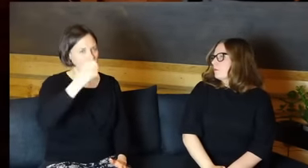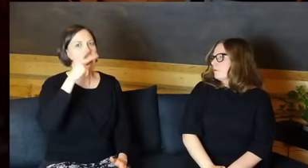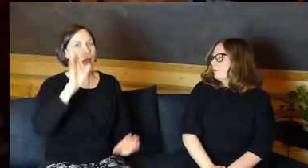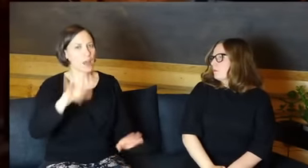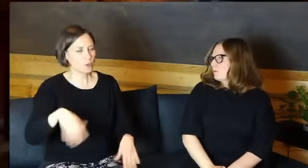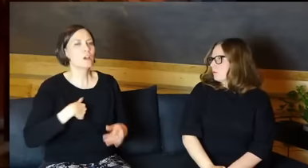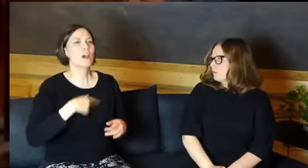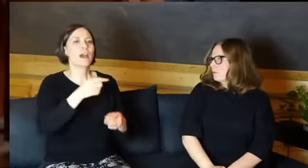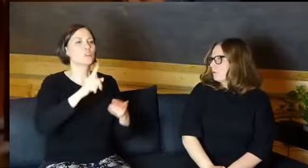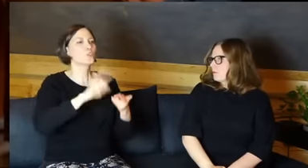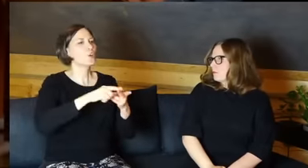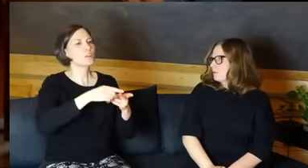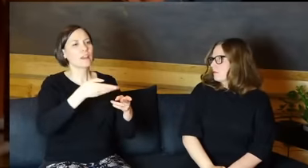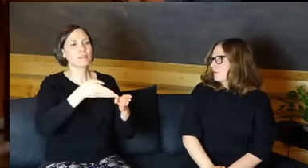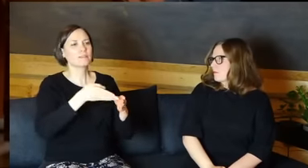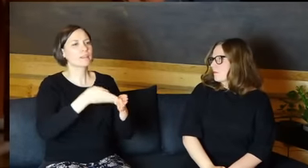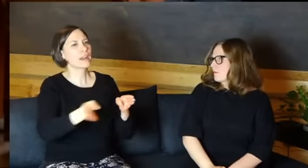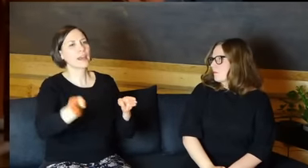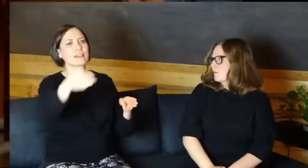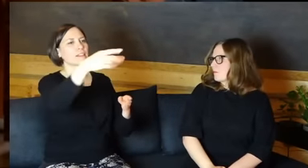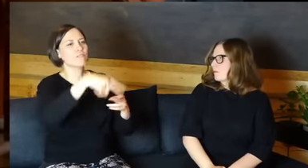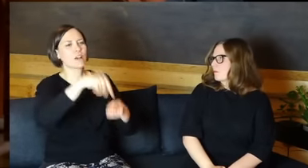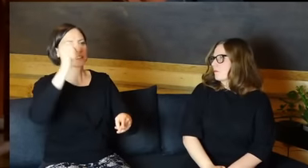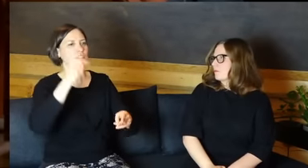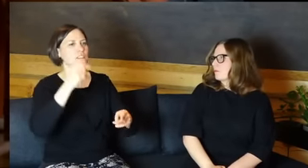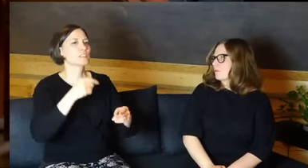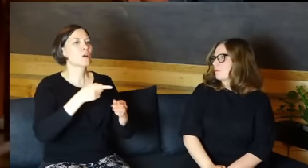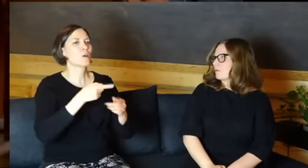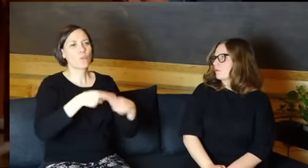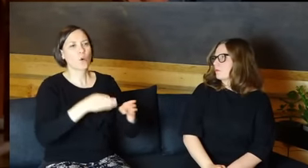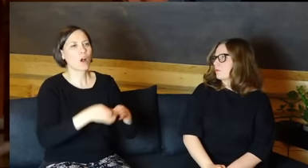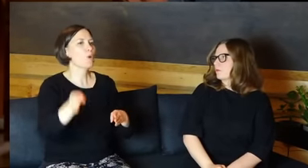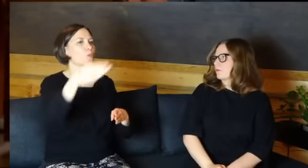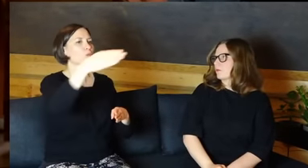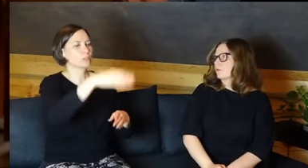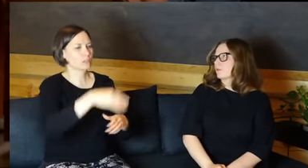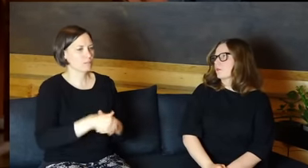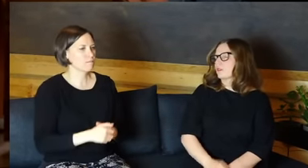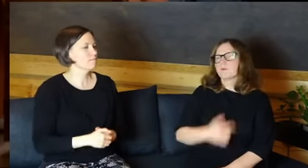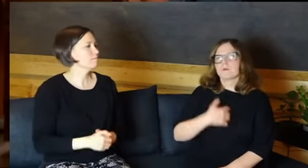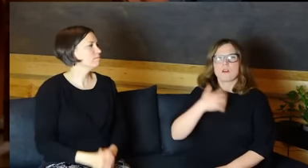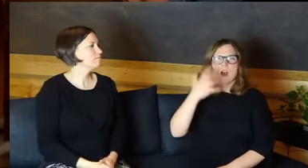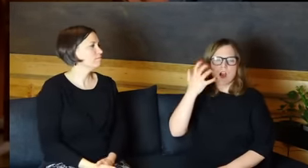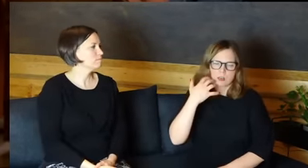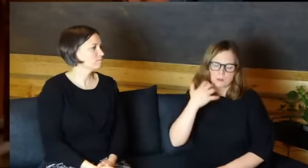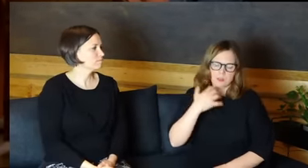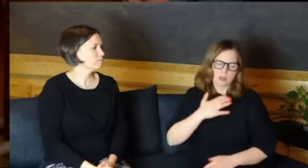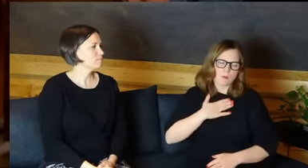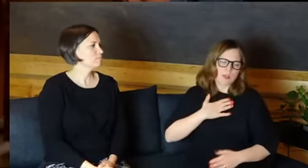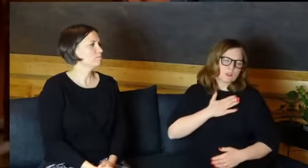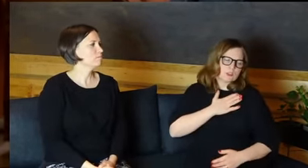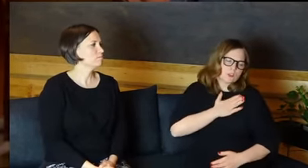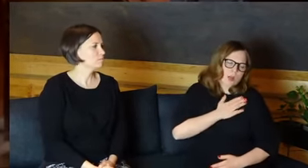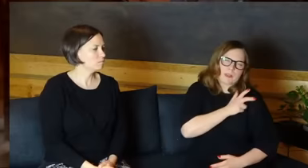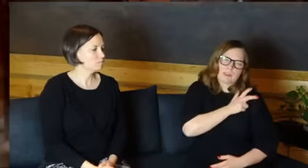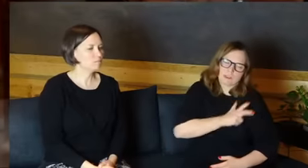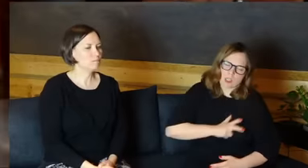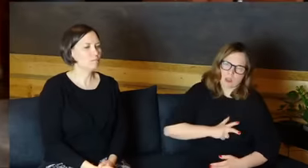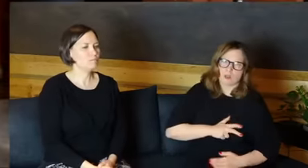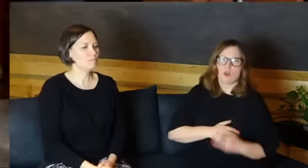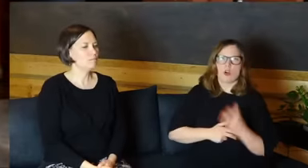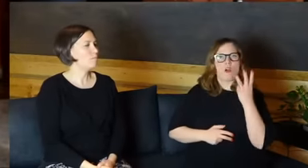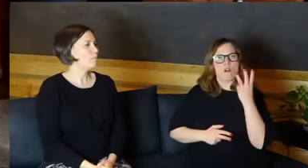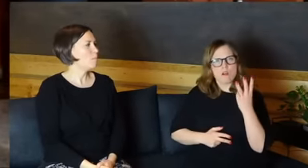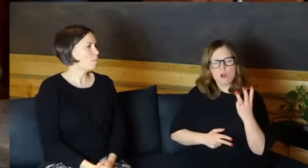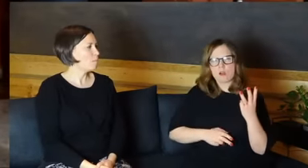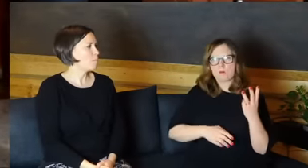omaa teitä omalle maalle. Sepä minua niin sangen suuresti harmittaa ja syvämmelleni käy, että ne kolme itäisen